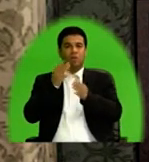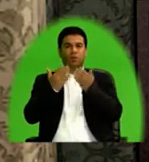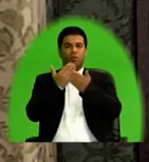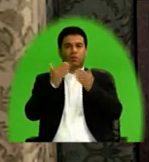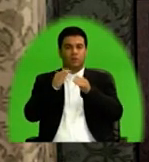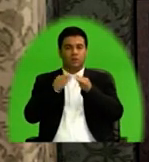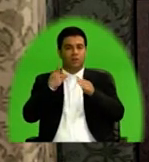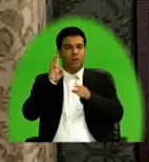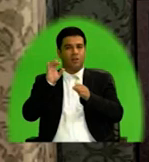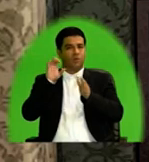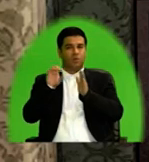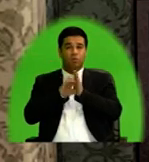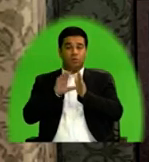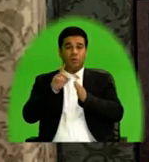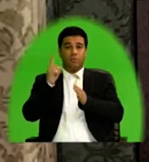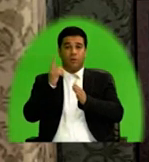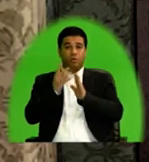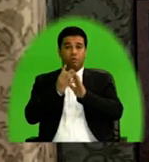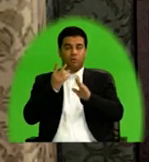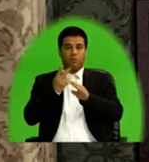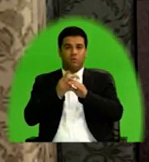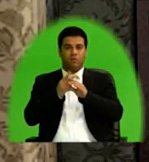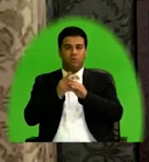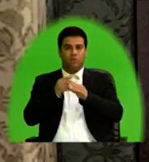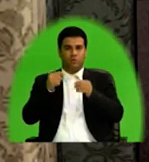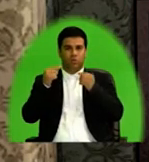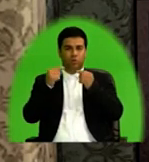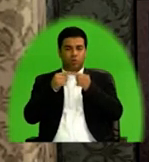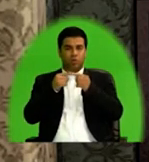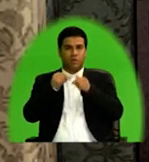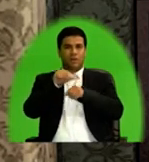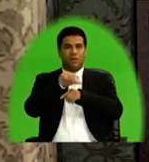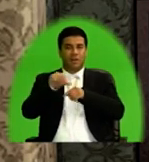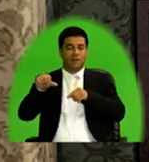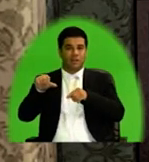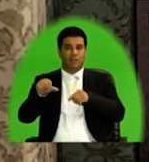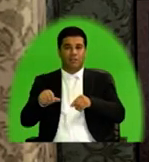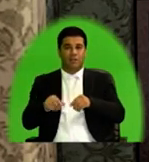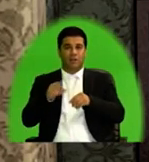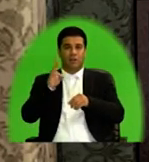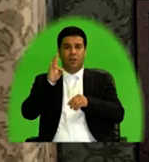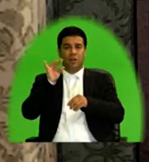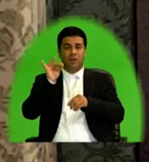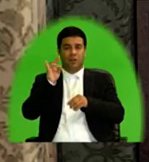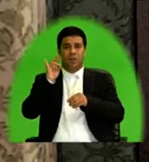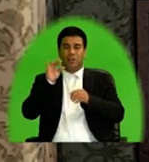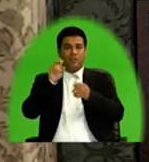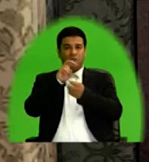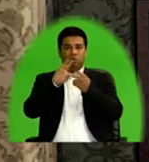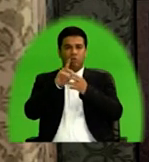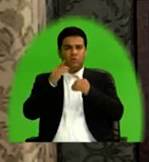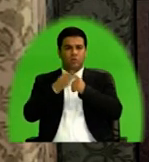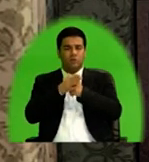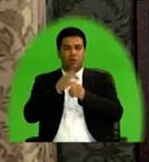слушается? Во-первых, нужно выстроить четкие границы и не искать способа